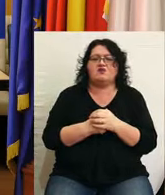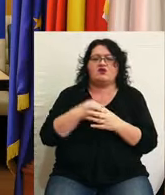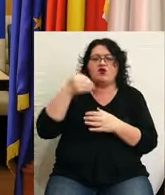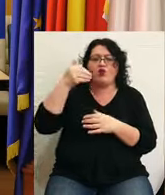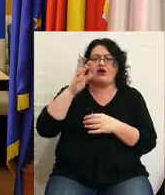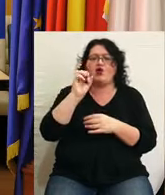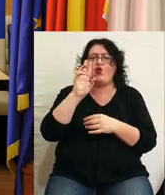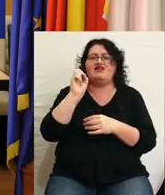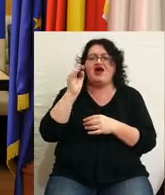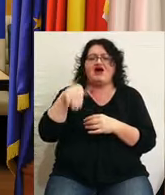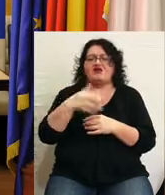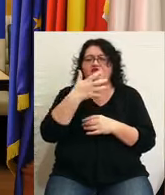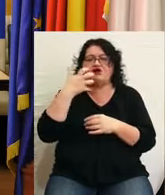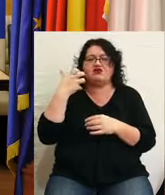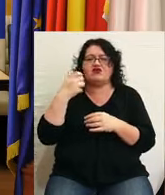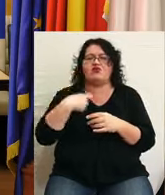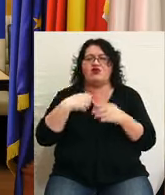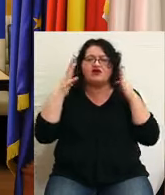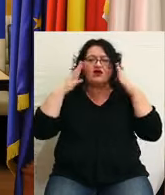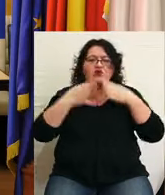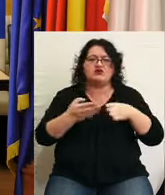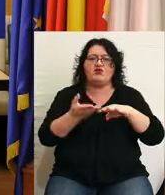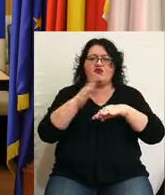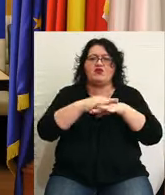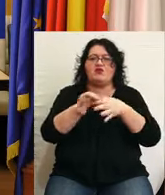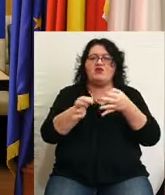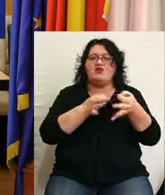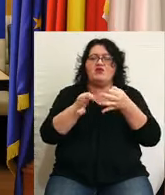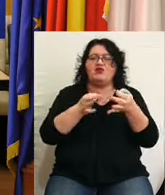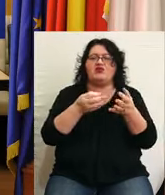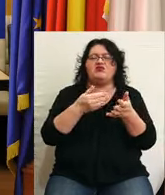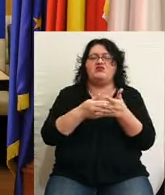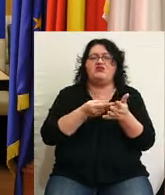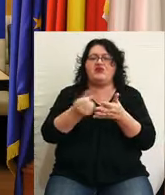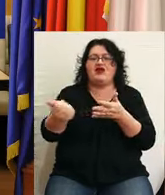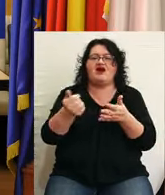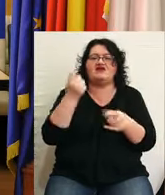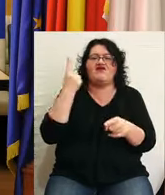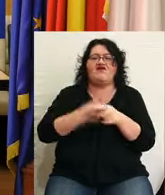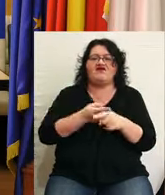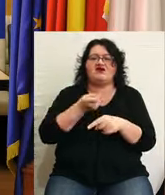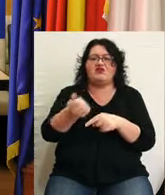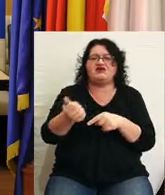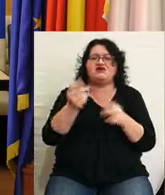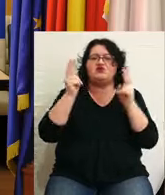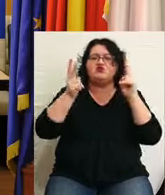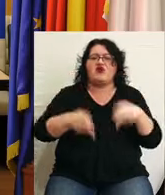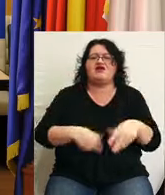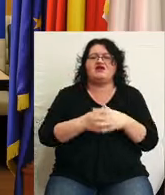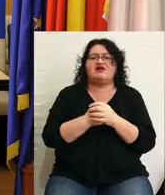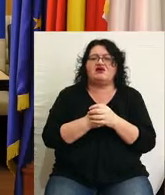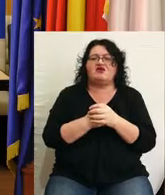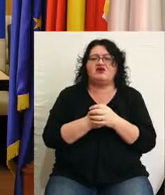compania poate să se concentreze tocmai pe plata facturilor curente și nu mai trebuie